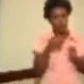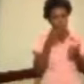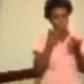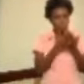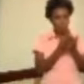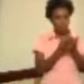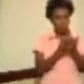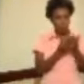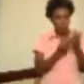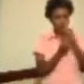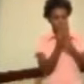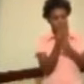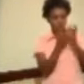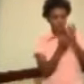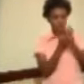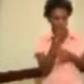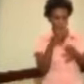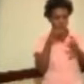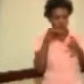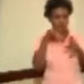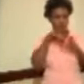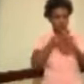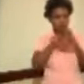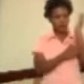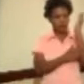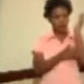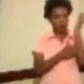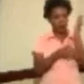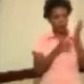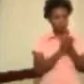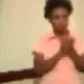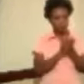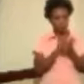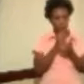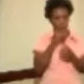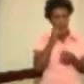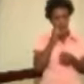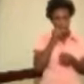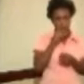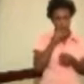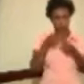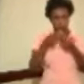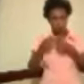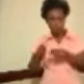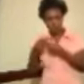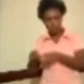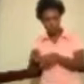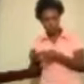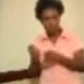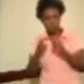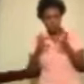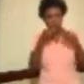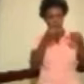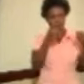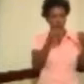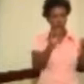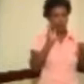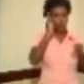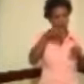pour maïs, nous allons investir dans les infrastructures agricoles, nous allons investir dans l'irrigation, nous